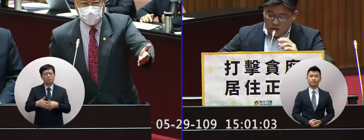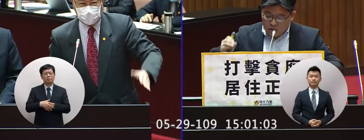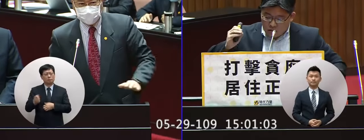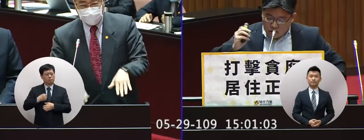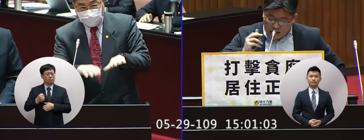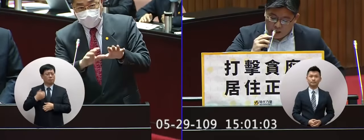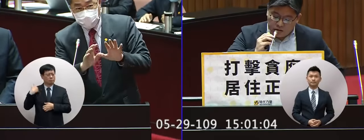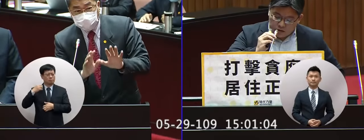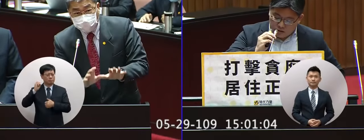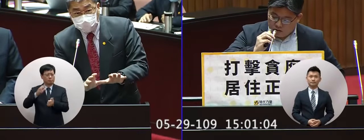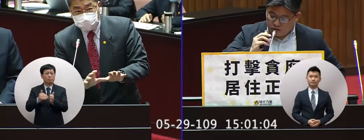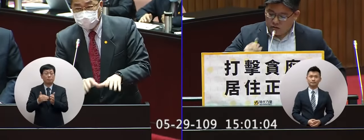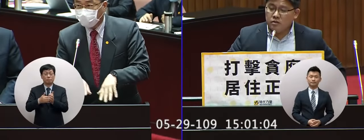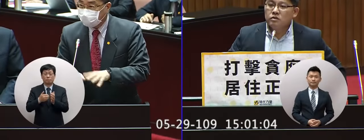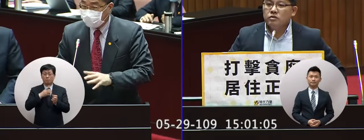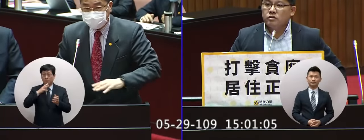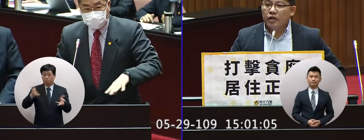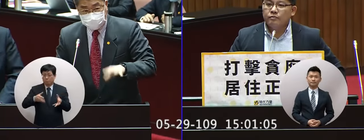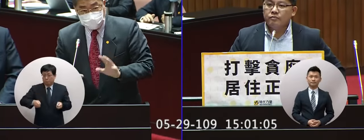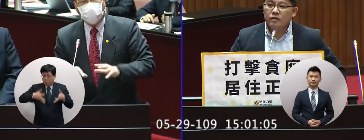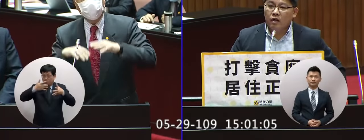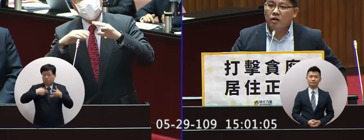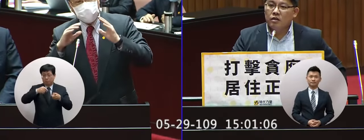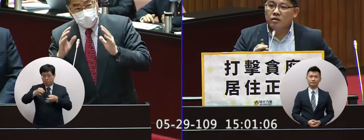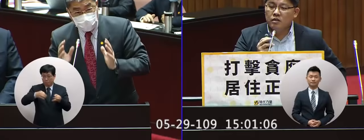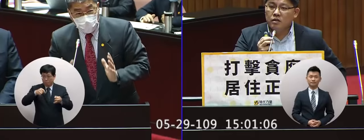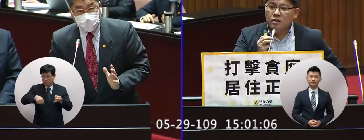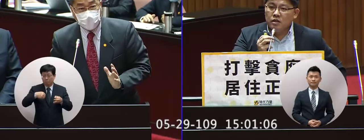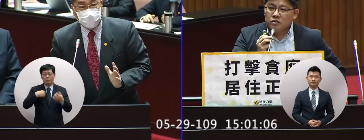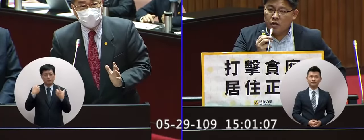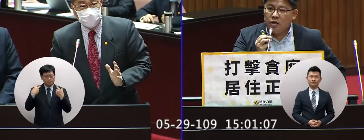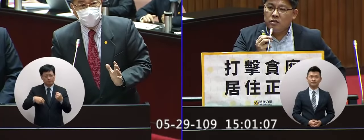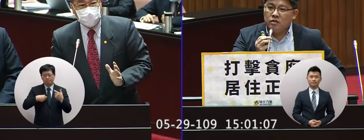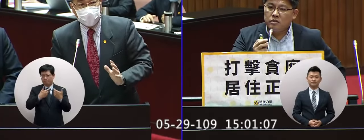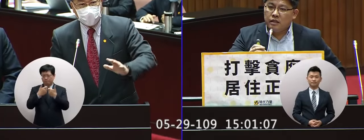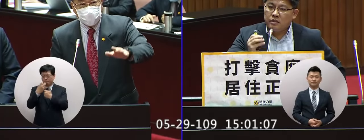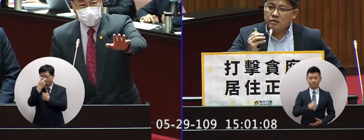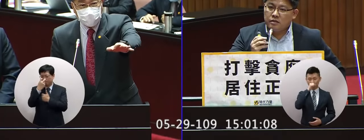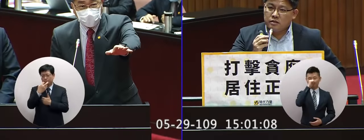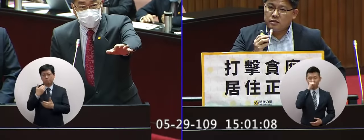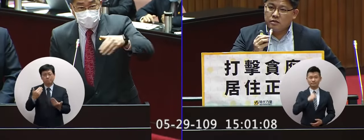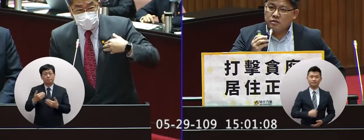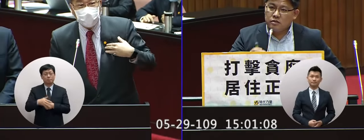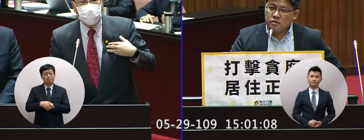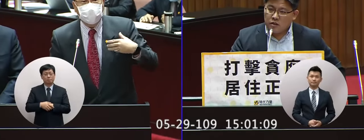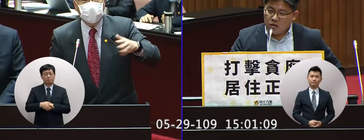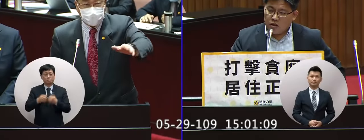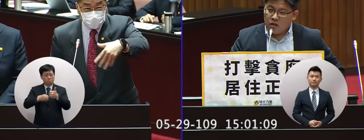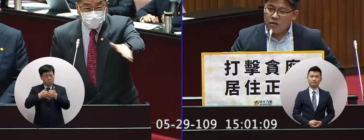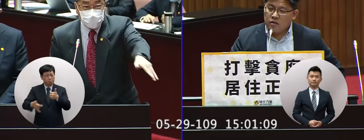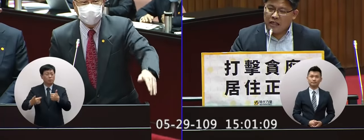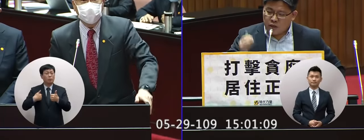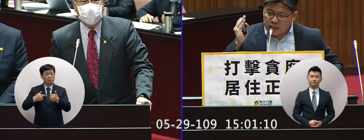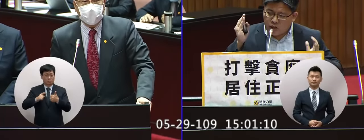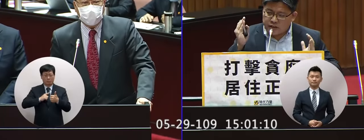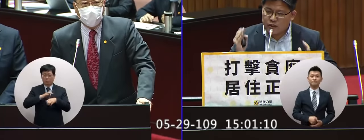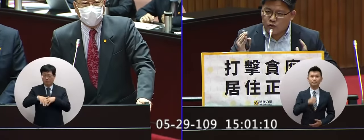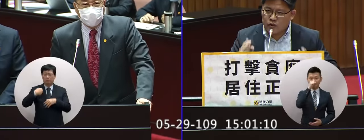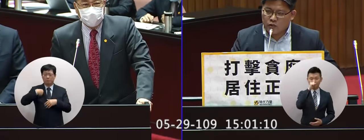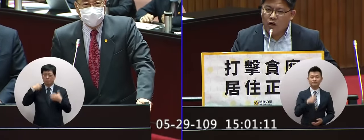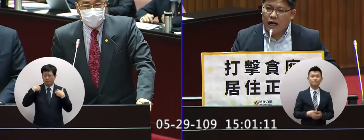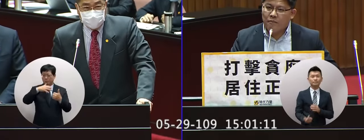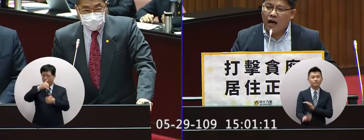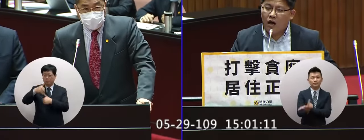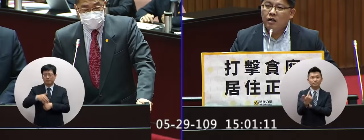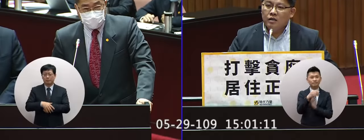我有讲过啊。那预售屋的这部分，我们现在再整合好，更圆融啦。哦，哎啦，哎，委员，你用我们 留一，他所以能够